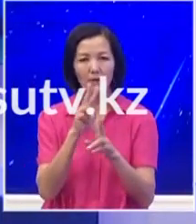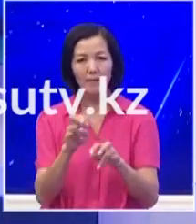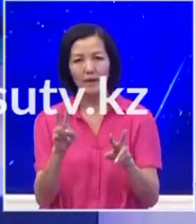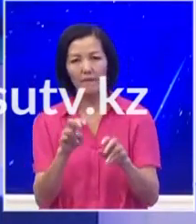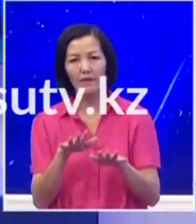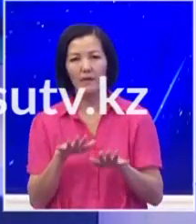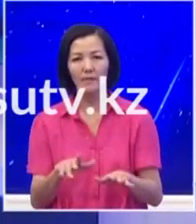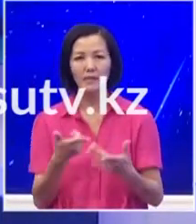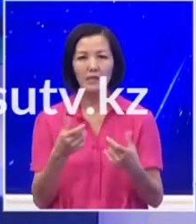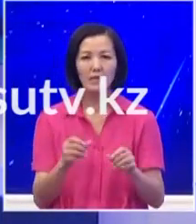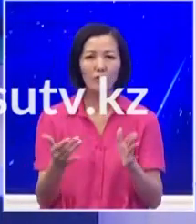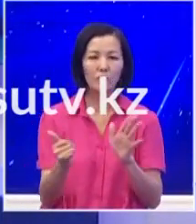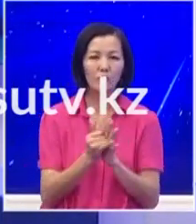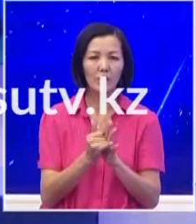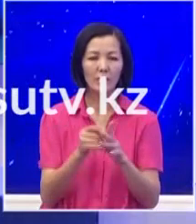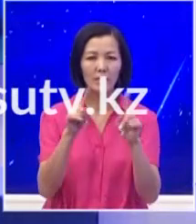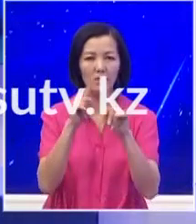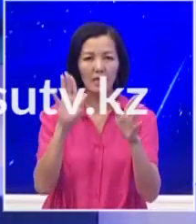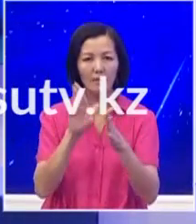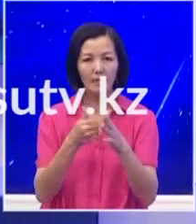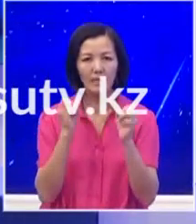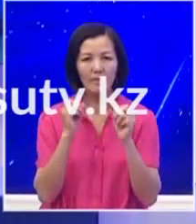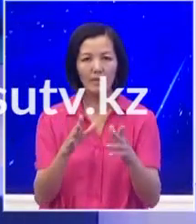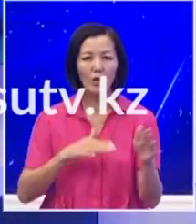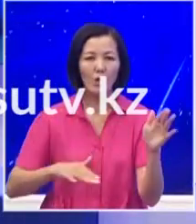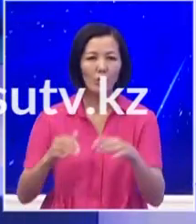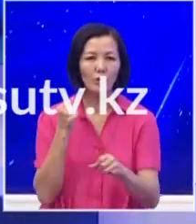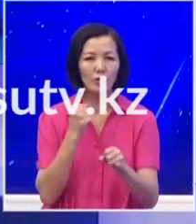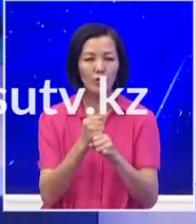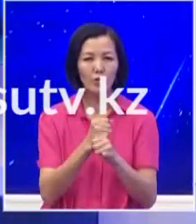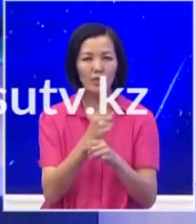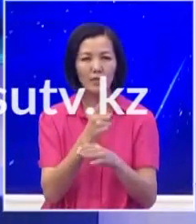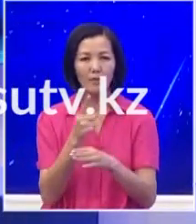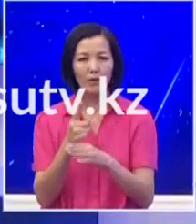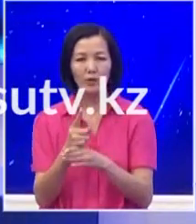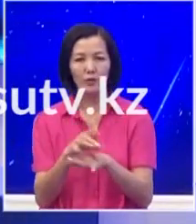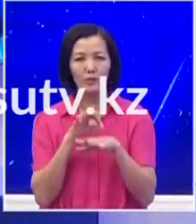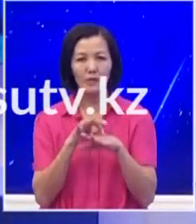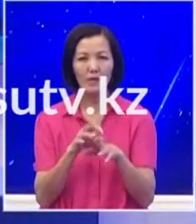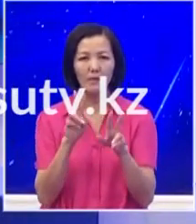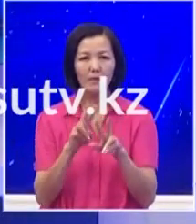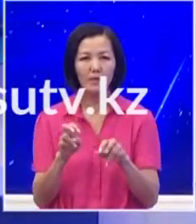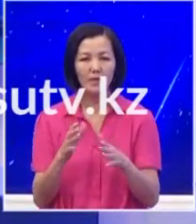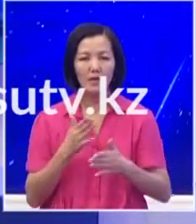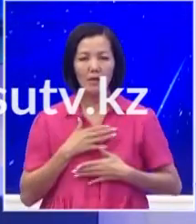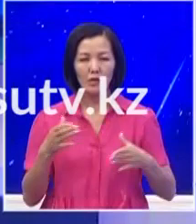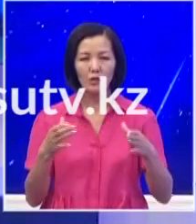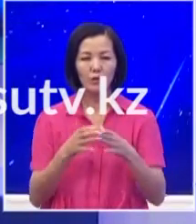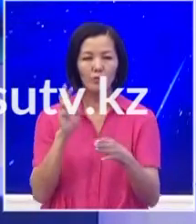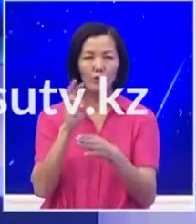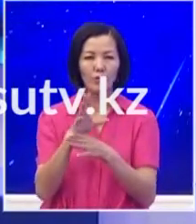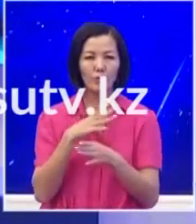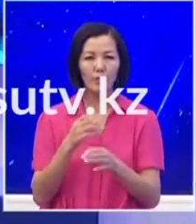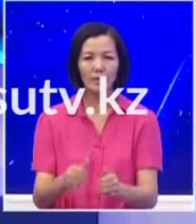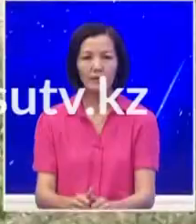проверка мест, где установлены знаки безопасности и купание строго запрещено. За проведением рейда следила наша съемочная группа.